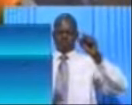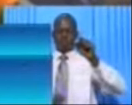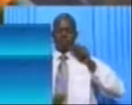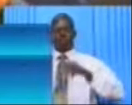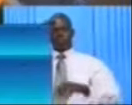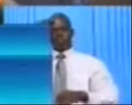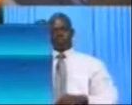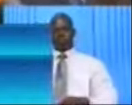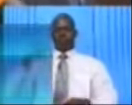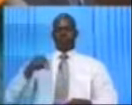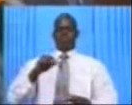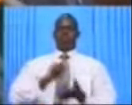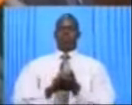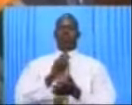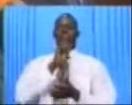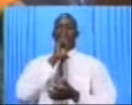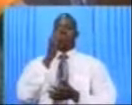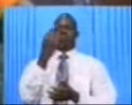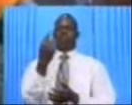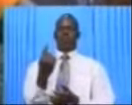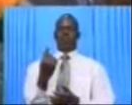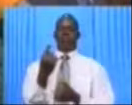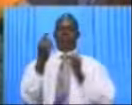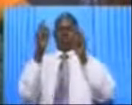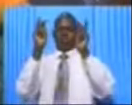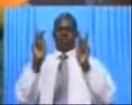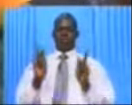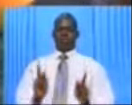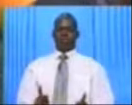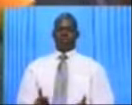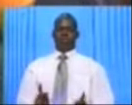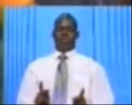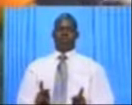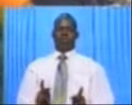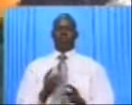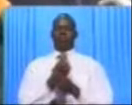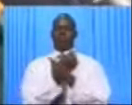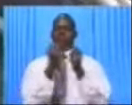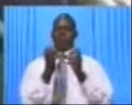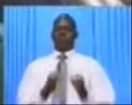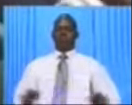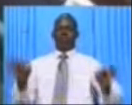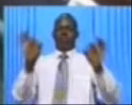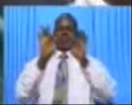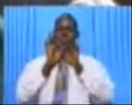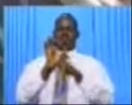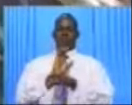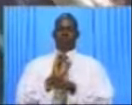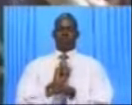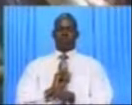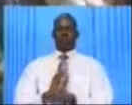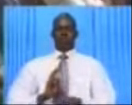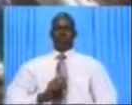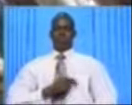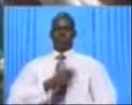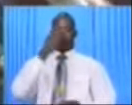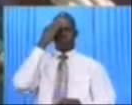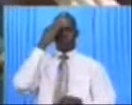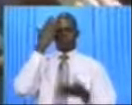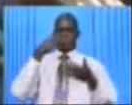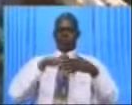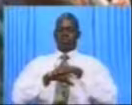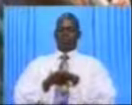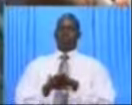que c'est une personnalité très importante de la Côte d'Ivoire. Nous savons son implication